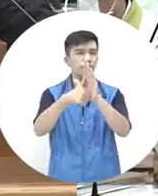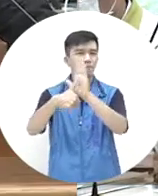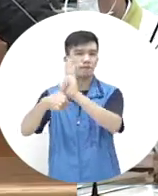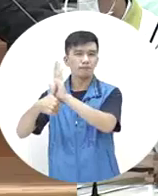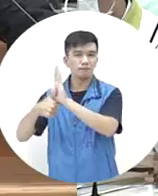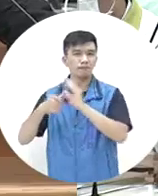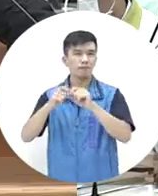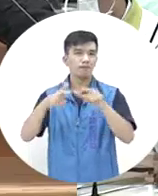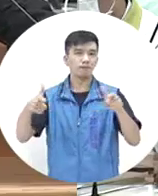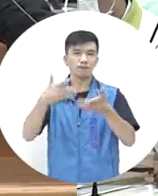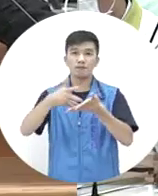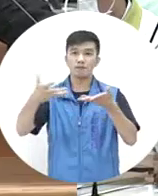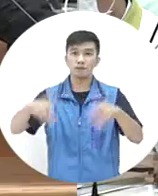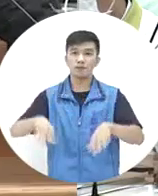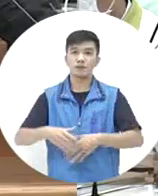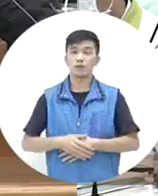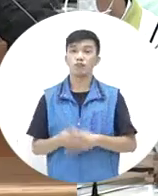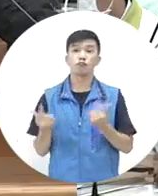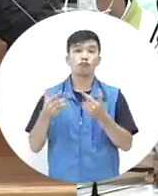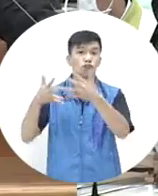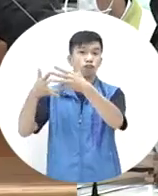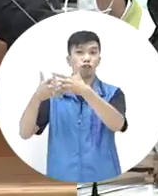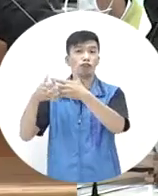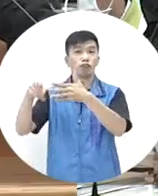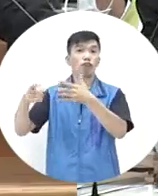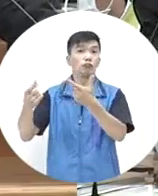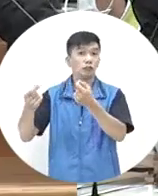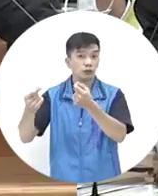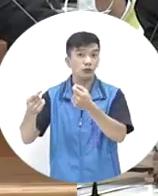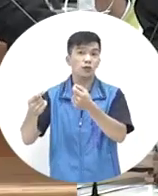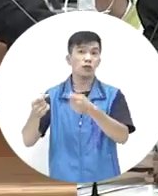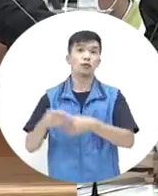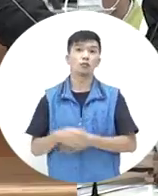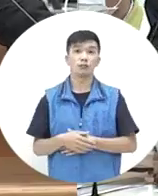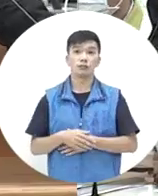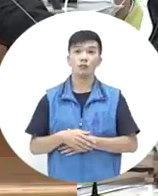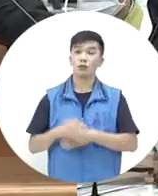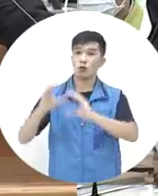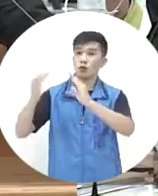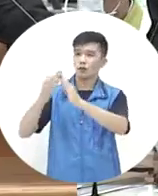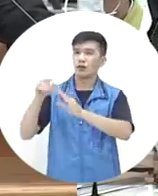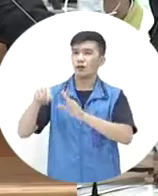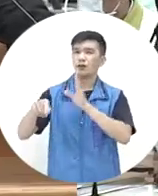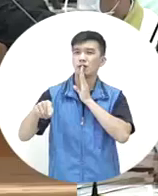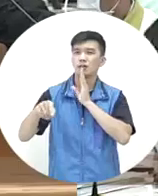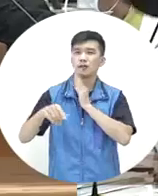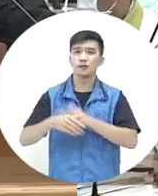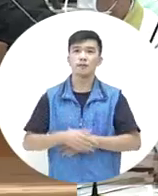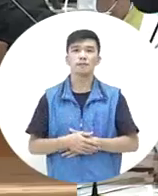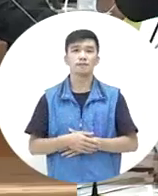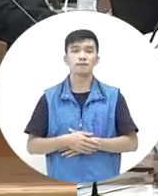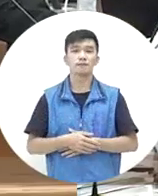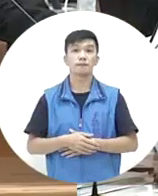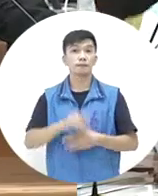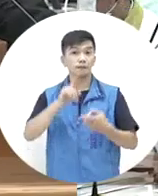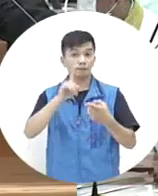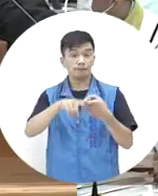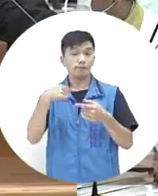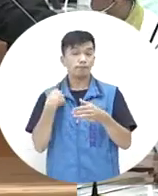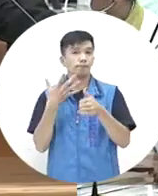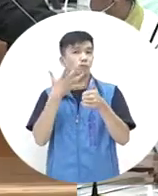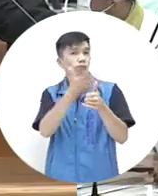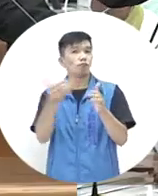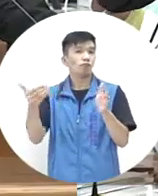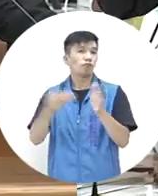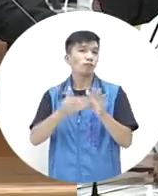完很多国家啦。美国也是一个国家嘛， 对， 英国也是一个国家嘛， 对，那我现在讲不完啦、啊。我因为我跟你讲到现在，你连